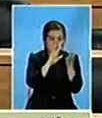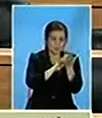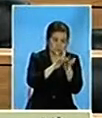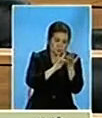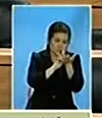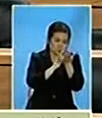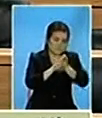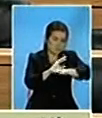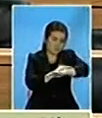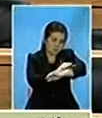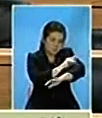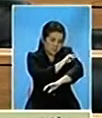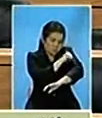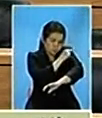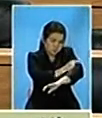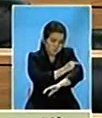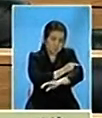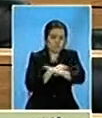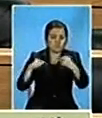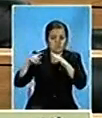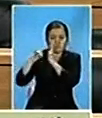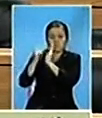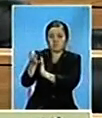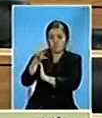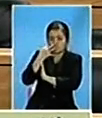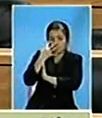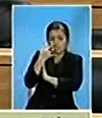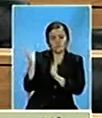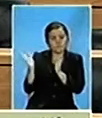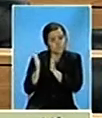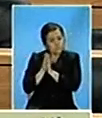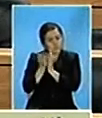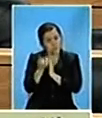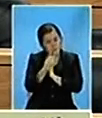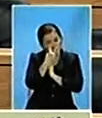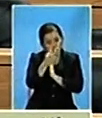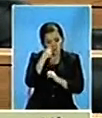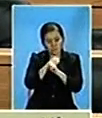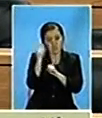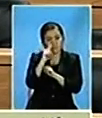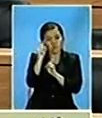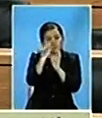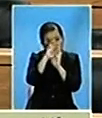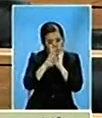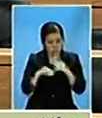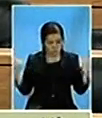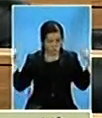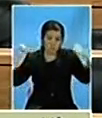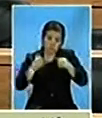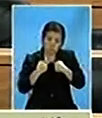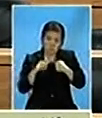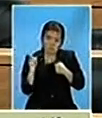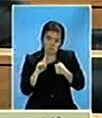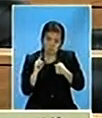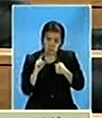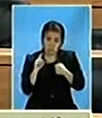กต์เนี่ยท่านจะไปออกระเบียบในลักษณะไหนระเบียบว่าด้วยการแต่งกายของส